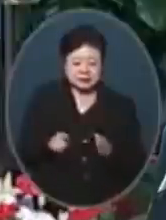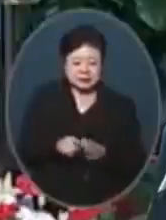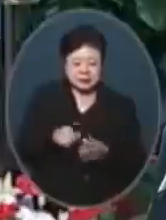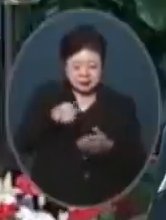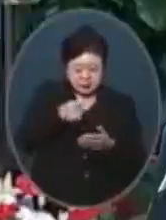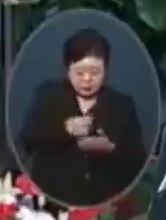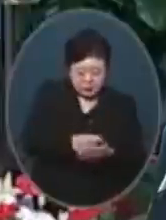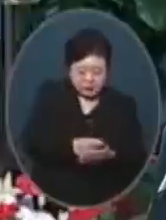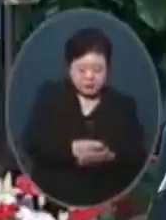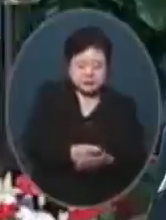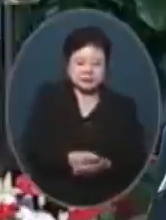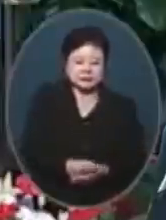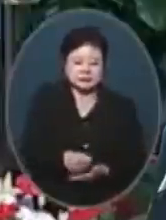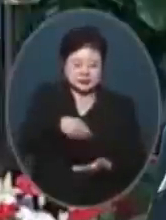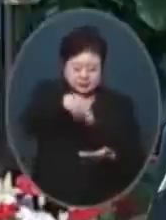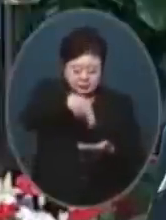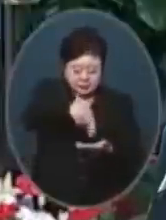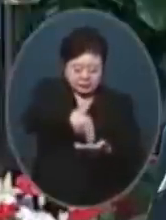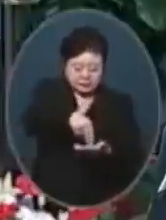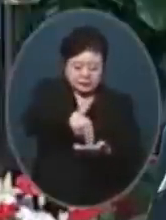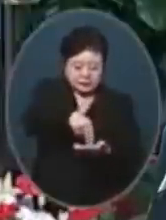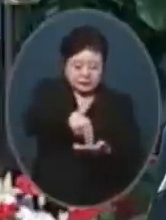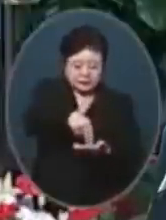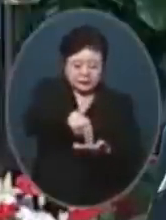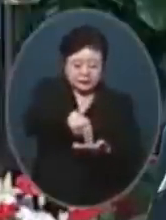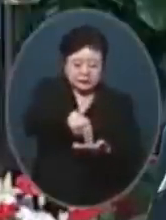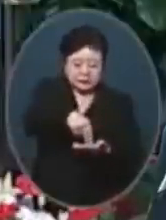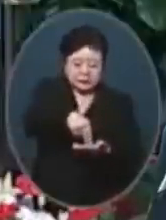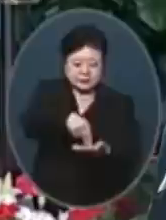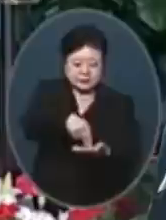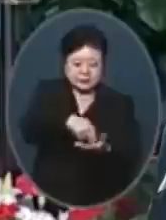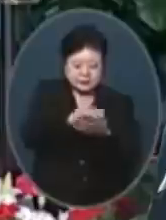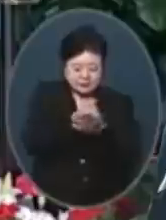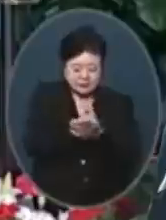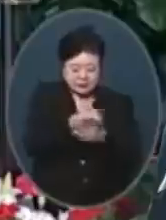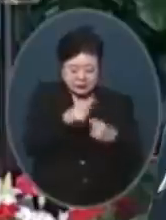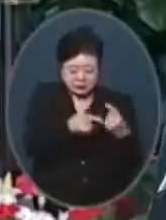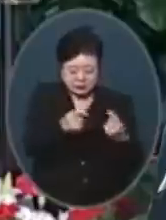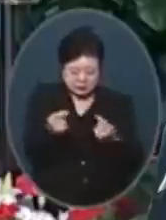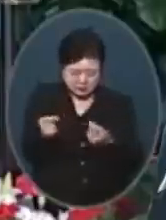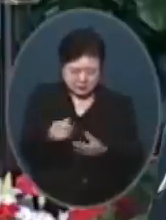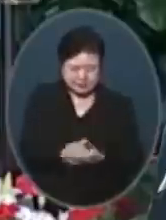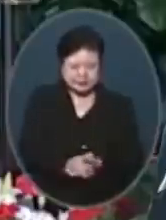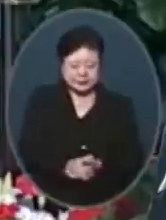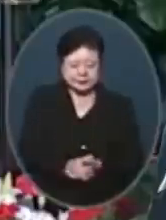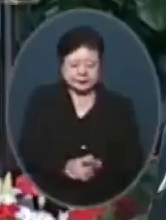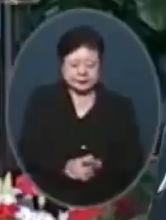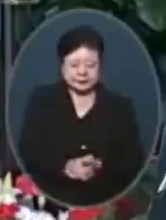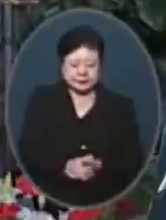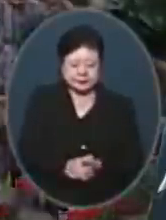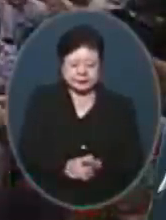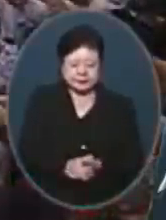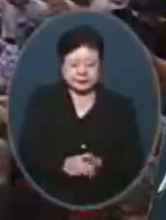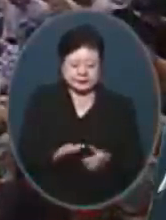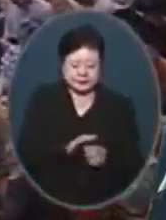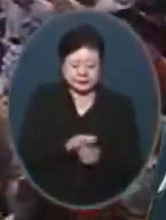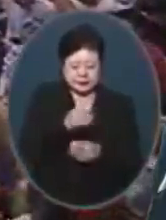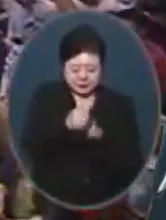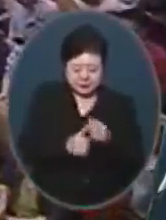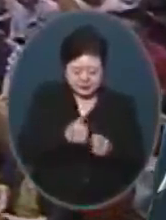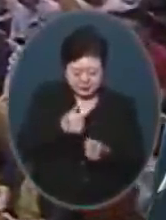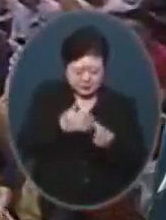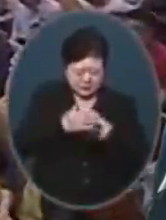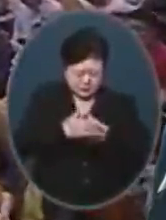사람은 그 자리에 일어서시기 바랍니다. 그리고 저희 기도를 따라해 주시기 바랍니다. 사랑하시는 하나님,